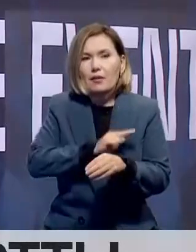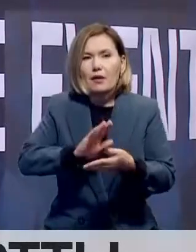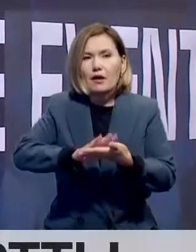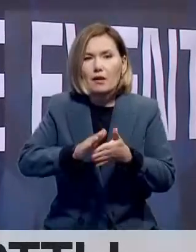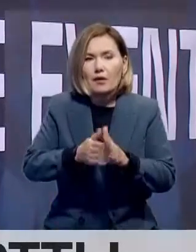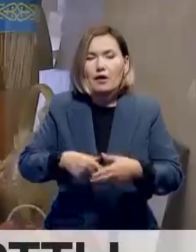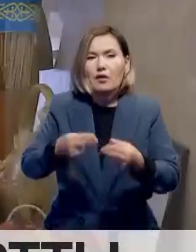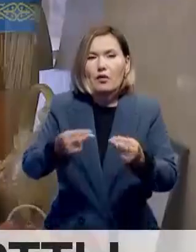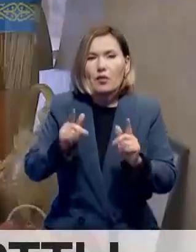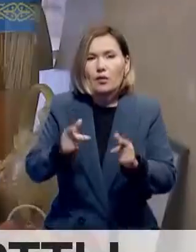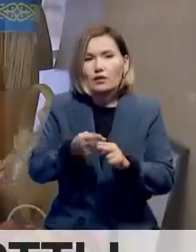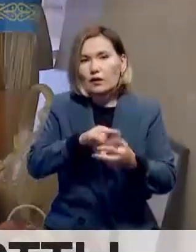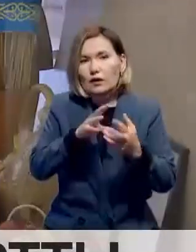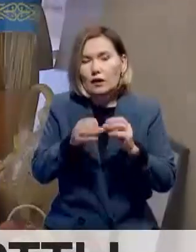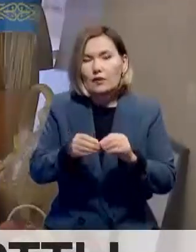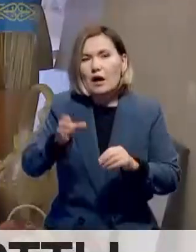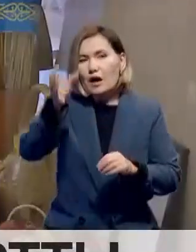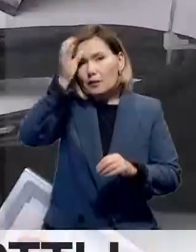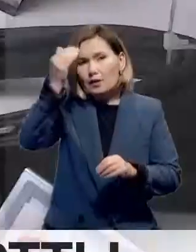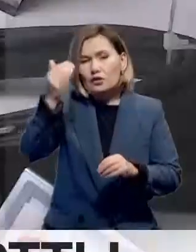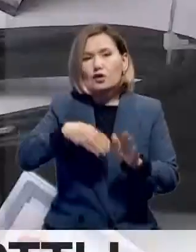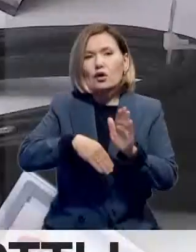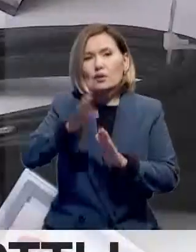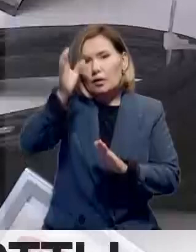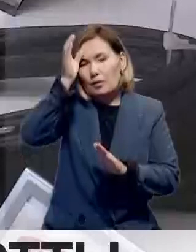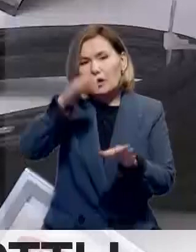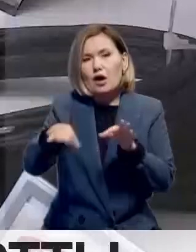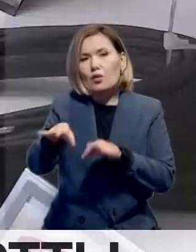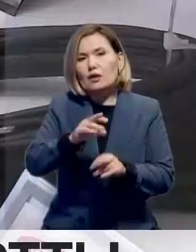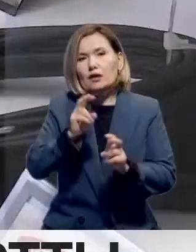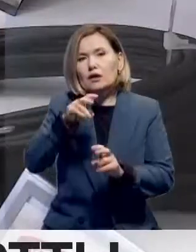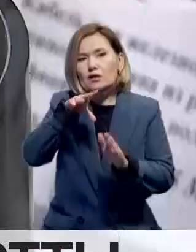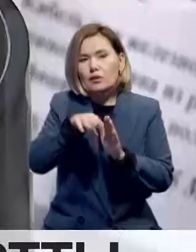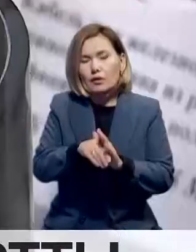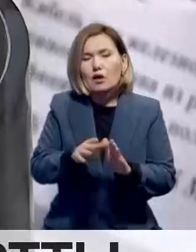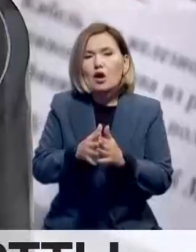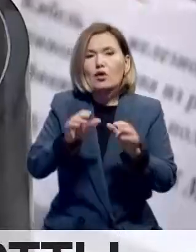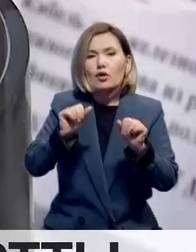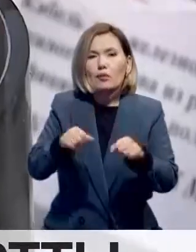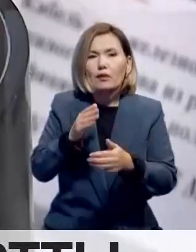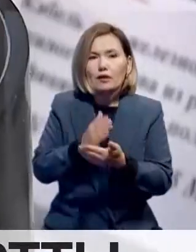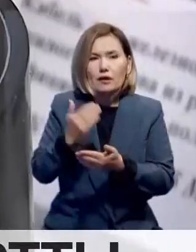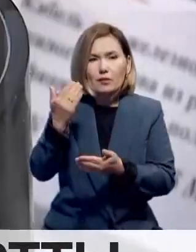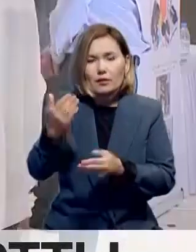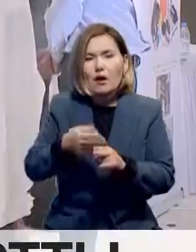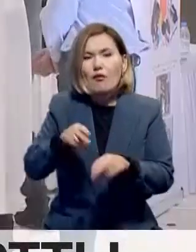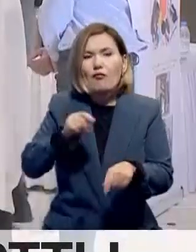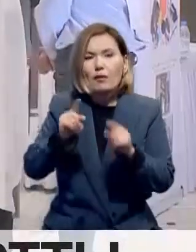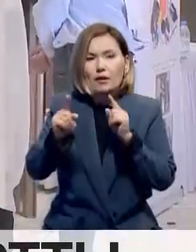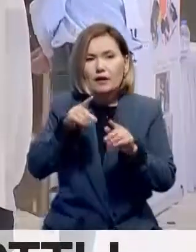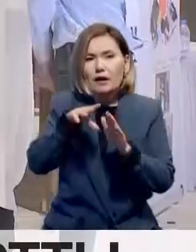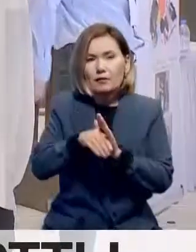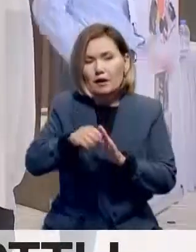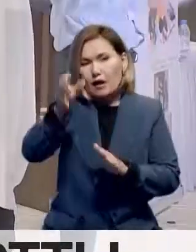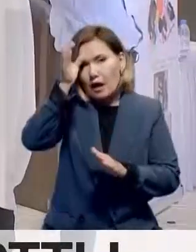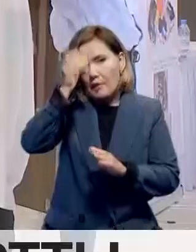өзара меморандумға қол қойды. Мұндай шаралар ғалымдардың үздік ғылыми жобаларын өндіріске енгізуге мүмкіндік береді дейді ұйымдастырушылар. Форум